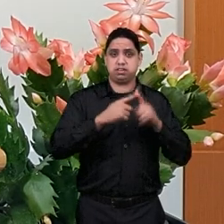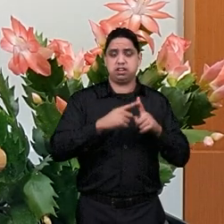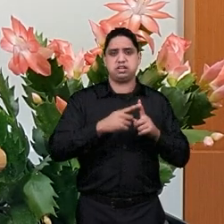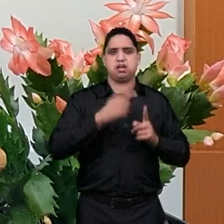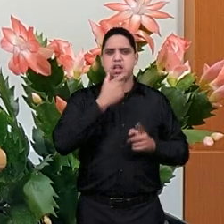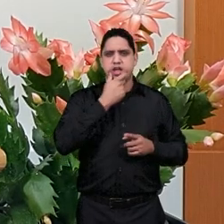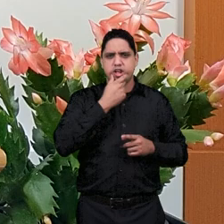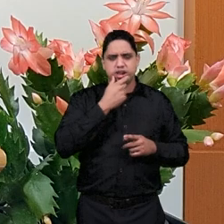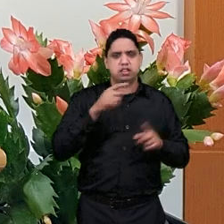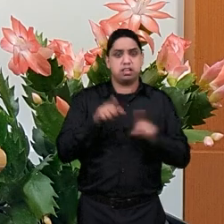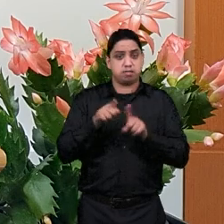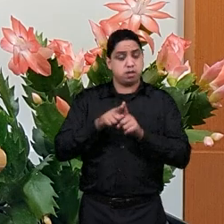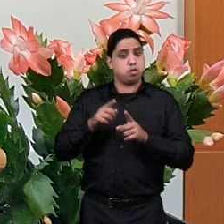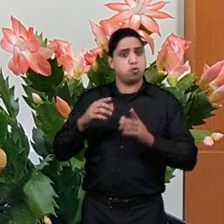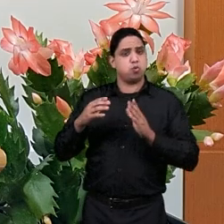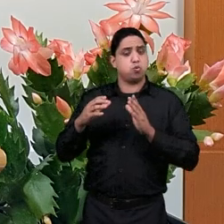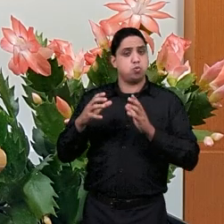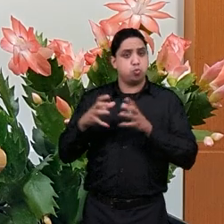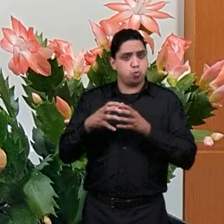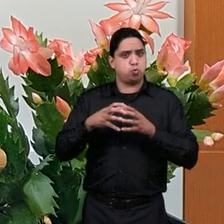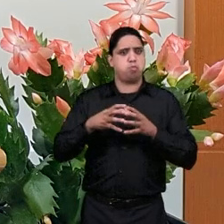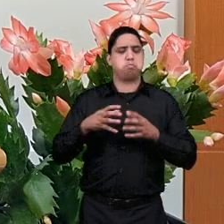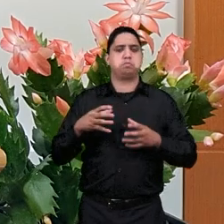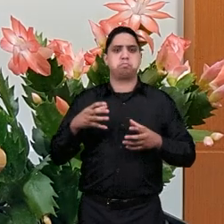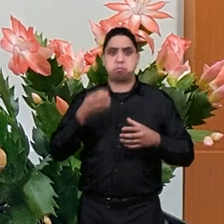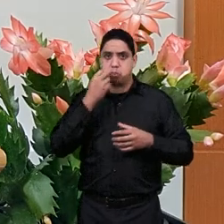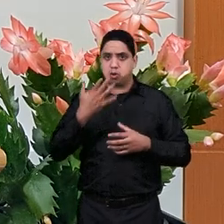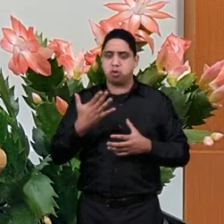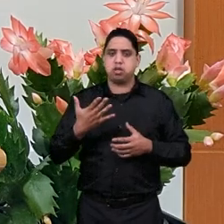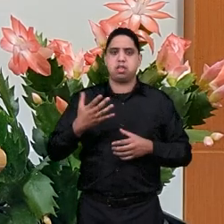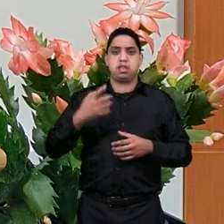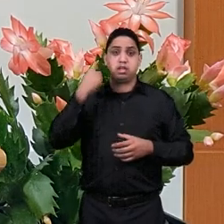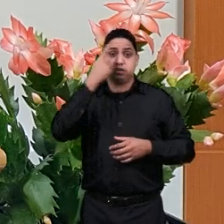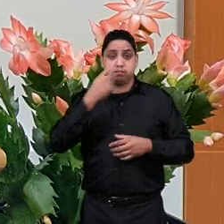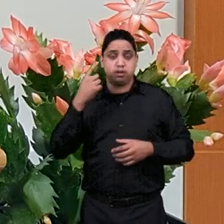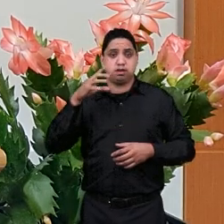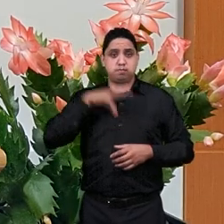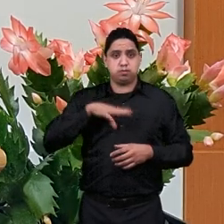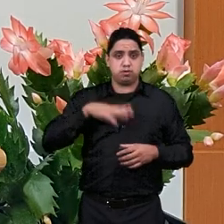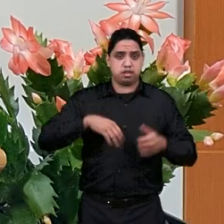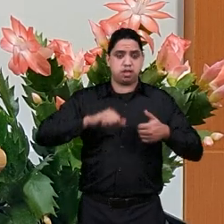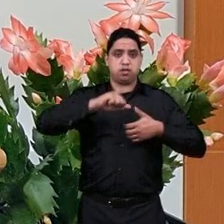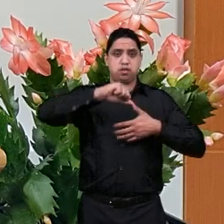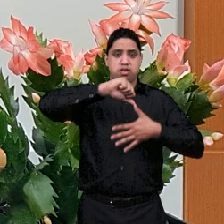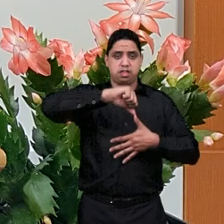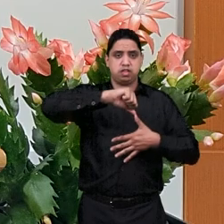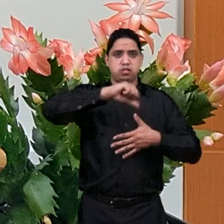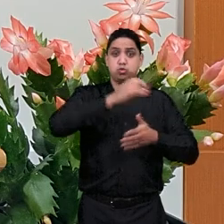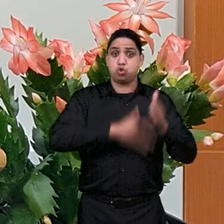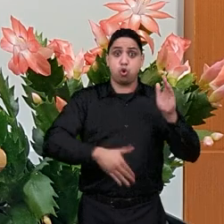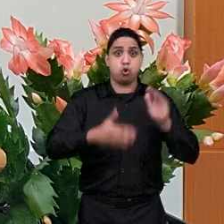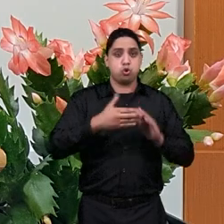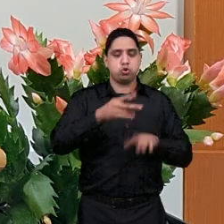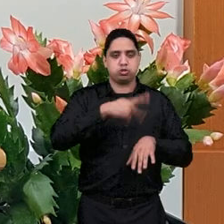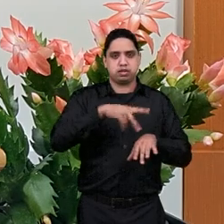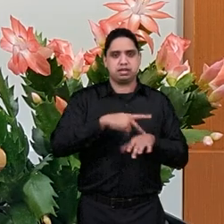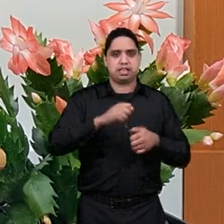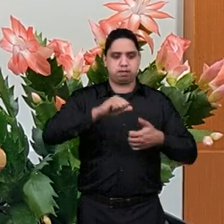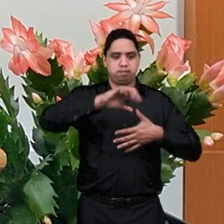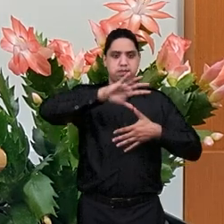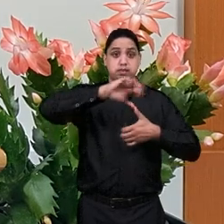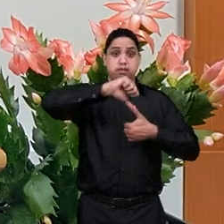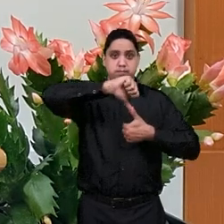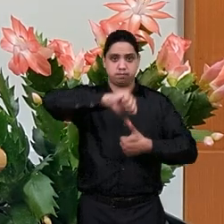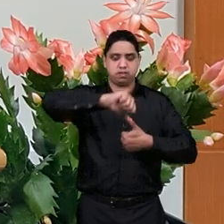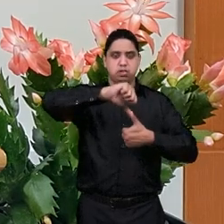Espagne, Portugal, en Amérique du Sud, nous avons tous les pays, Amérique centrale, tous les pays.